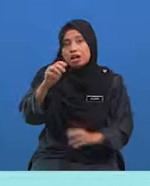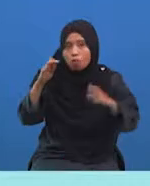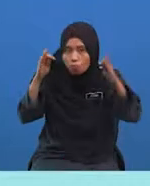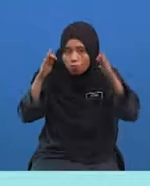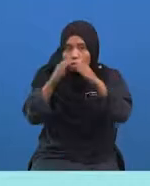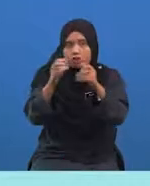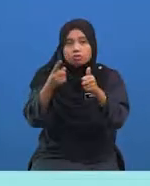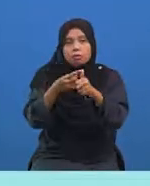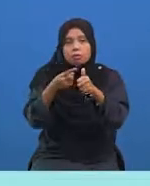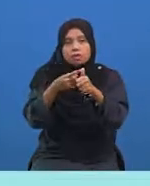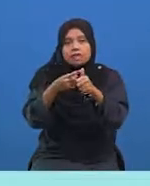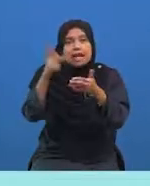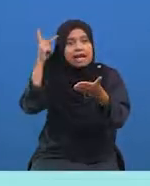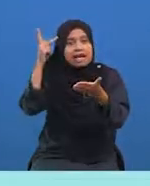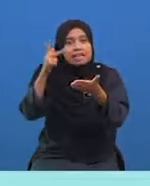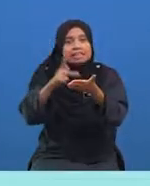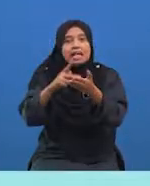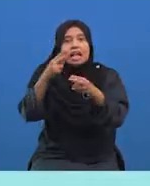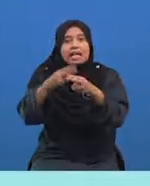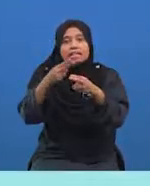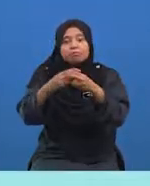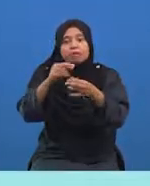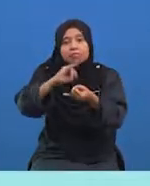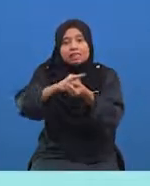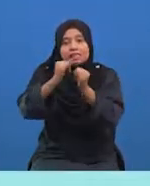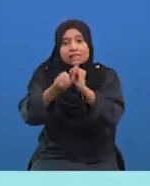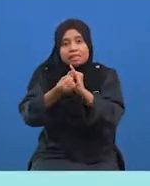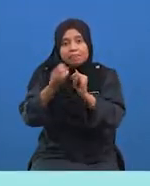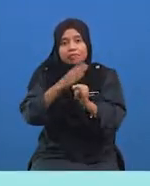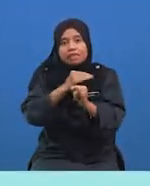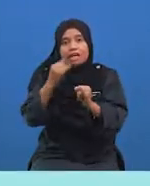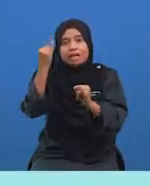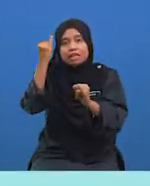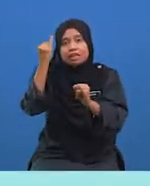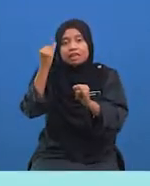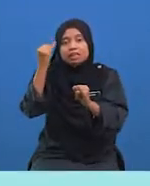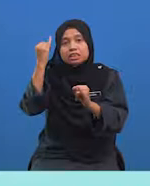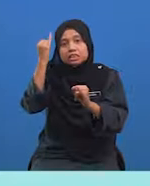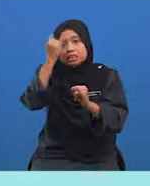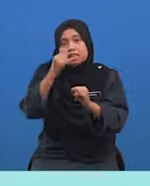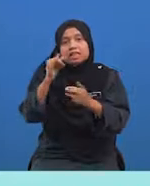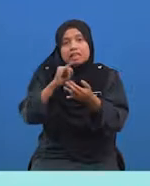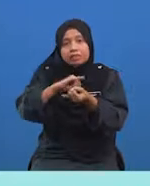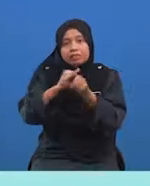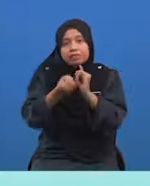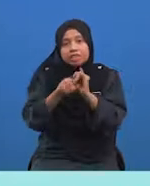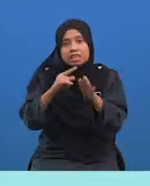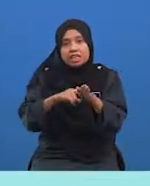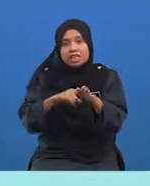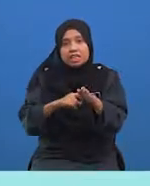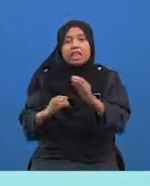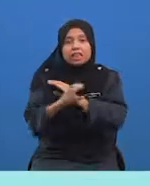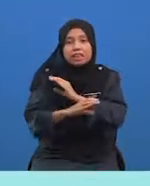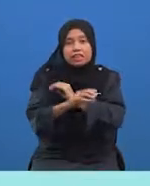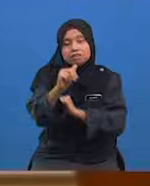tajuk ini ialah mengenal nama-nama iklim serta ciri iklim di negara Asia.